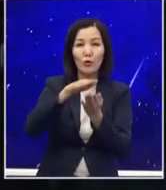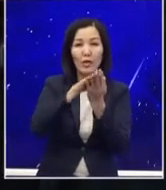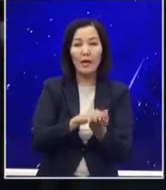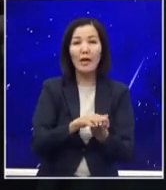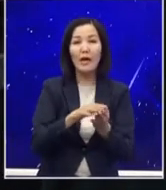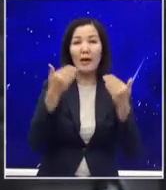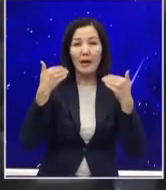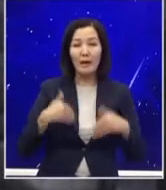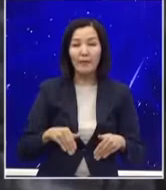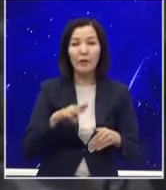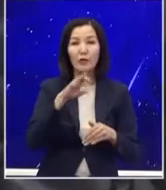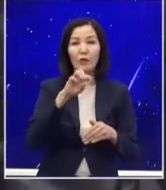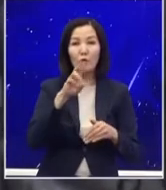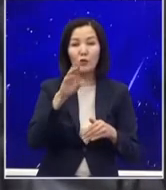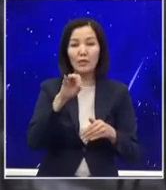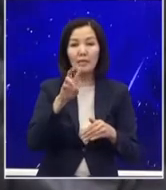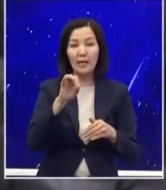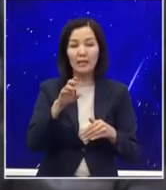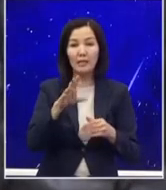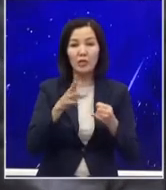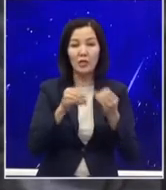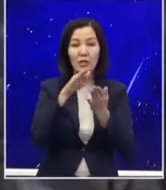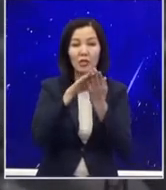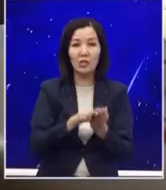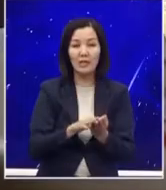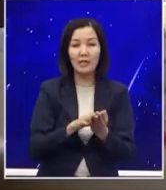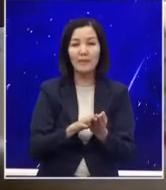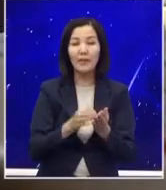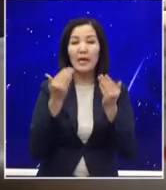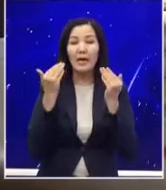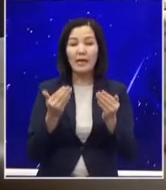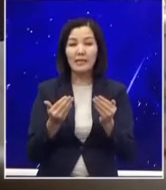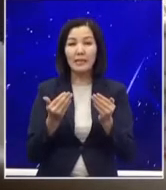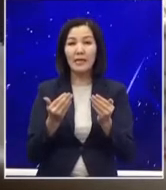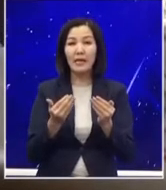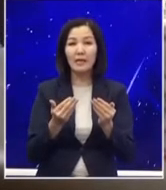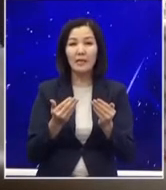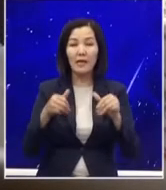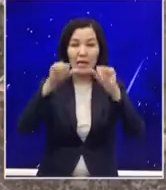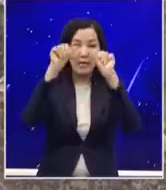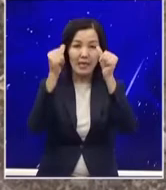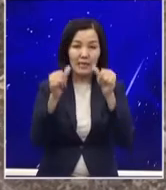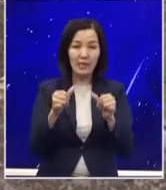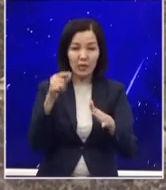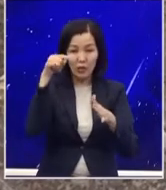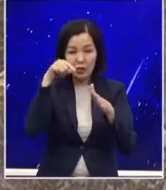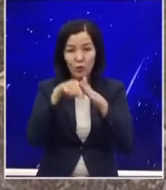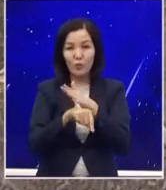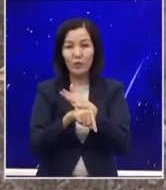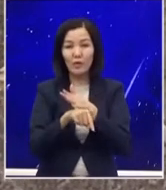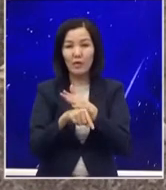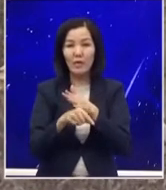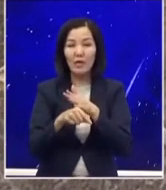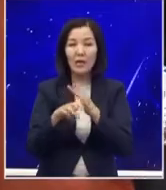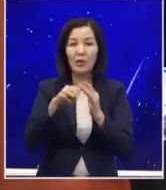Түркістанда. Ұрпақтары мен ұйымдастырушылар оңтүстіктегі зират басынан біреу топырағы келді. Оны ескерткіш тұғыры түбіне салтанатты түрде